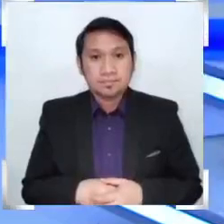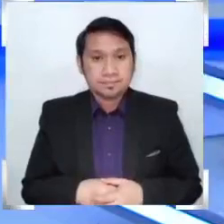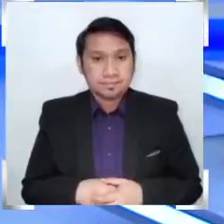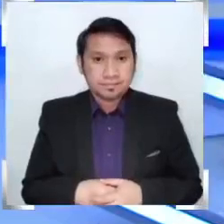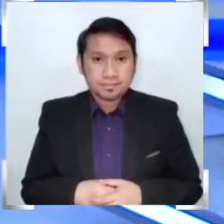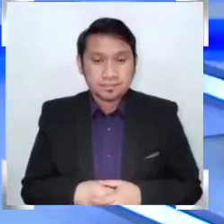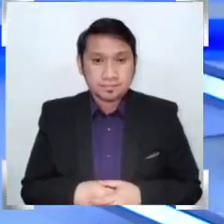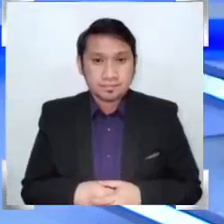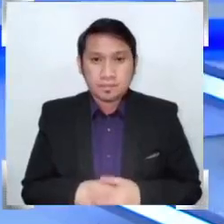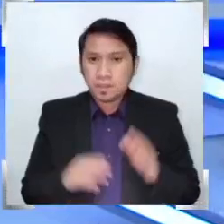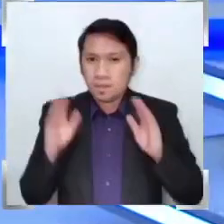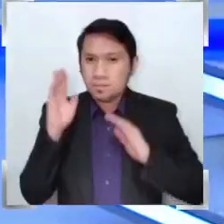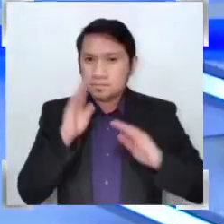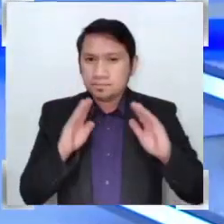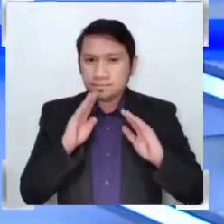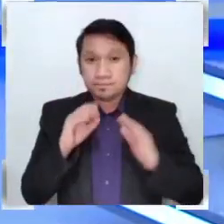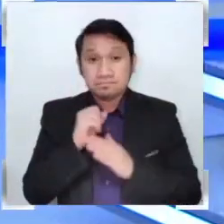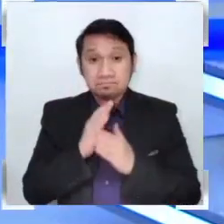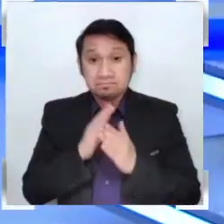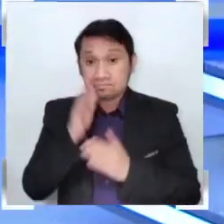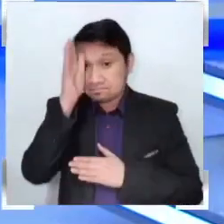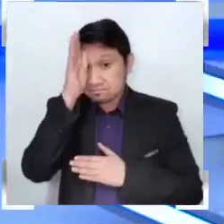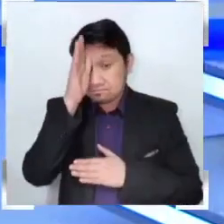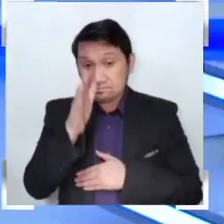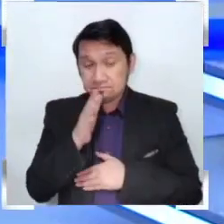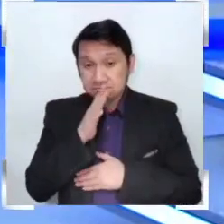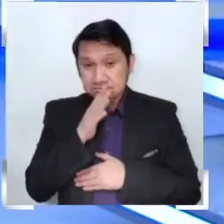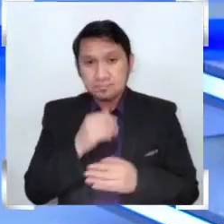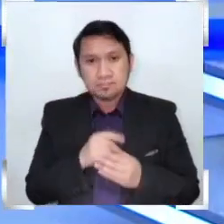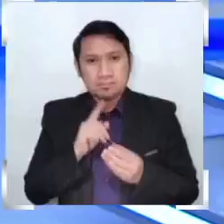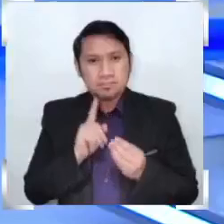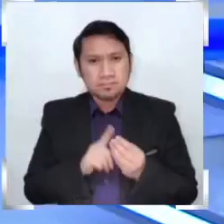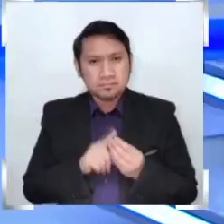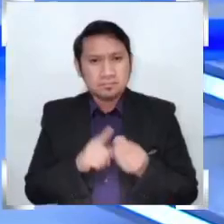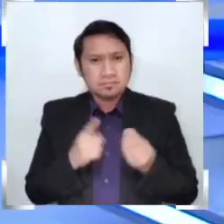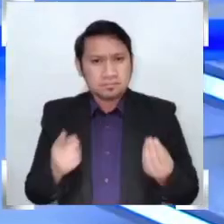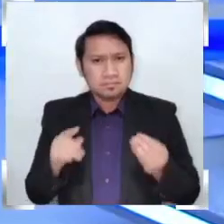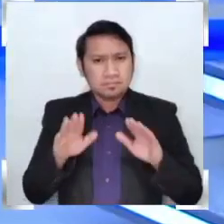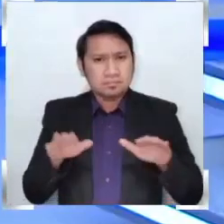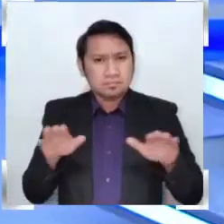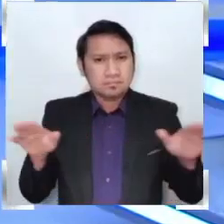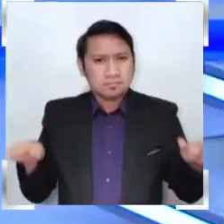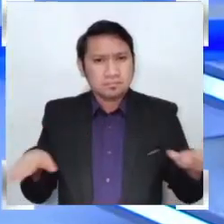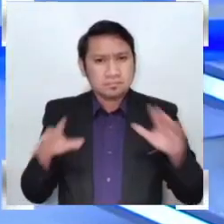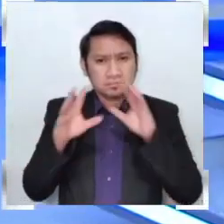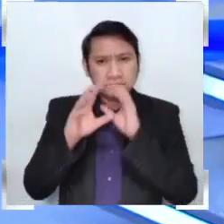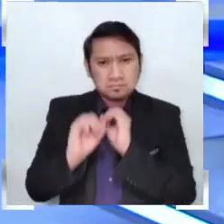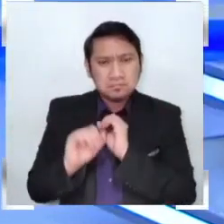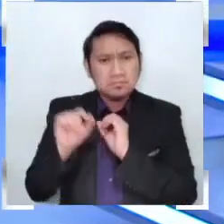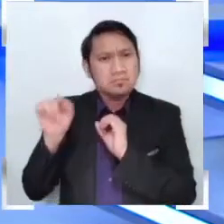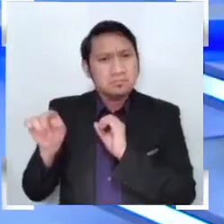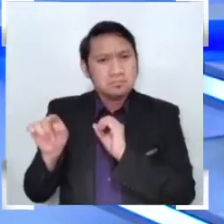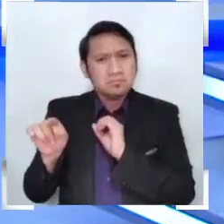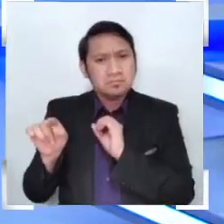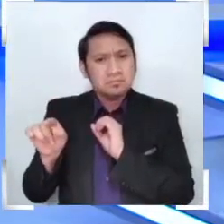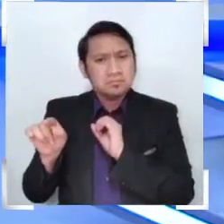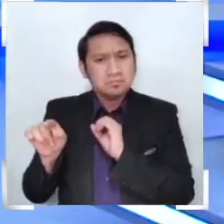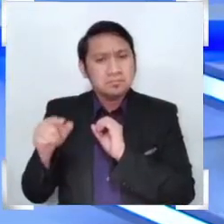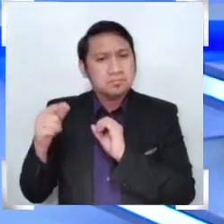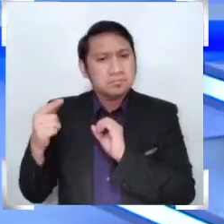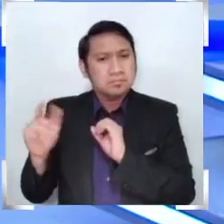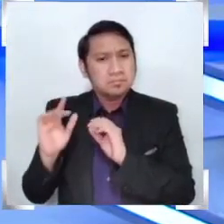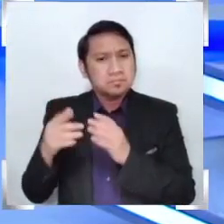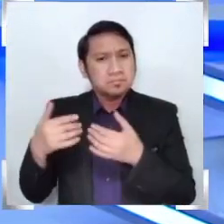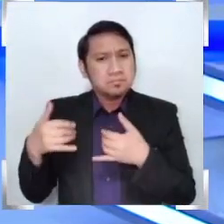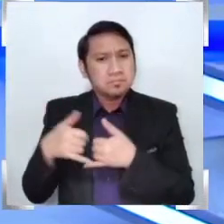Pero problema ngayon ng ilang magulang ang labis na pagkahumaling ng ilang bata sa paglaro online. Kaya si Senador Win Gatchalian